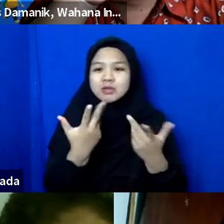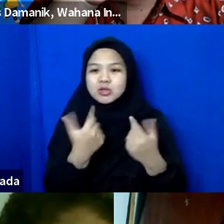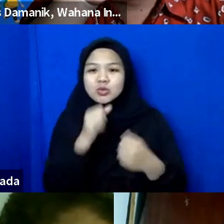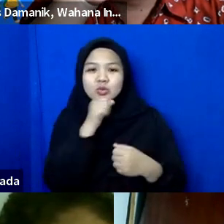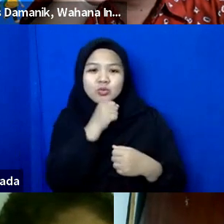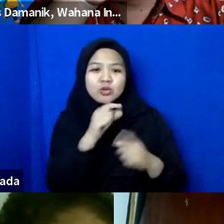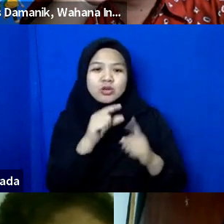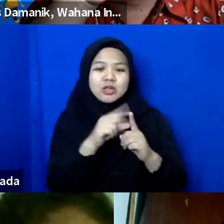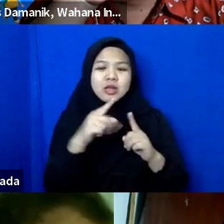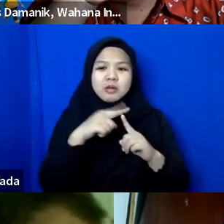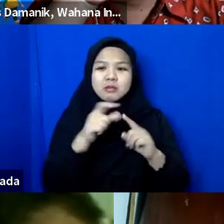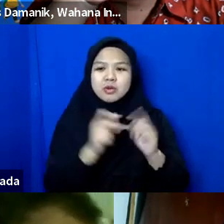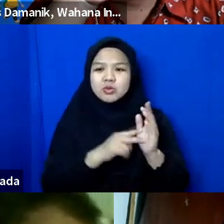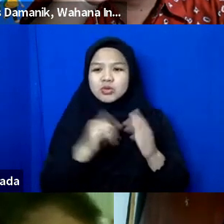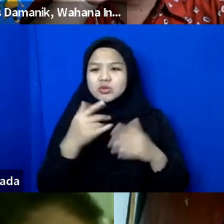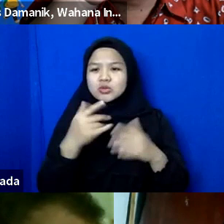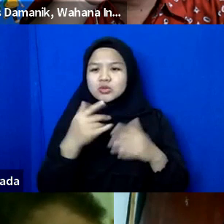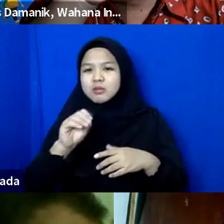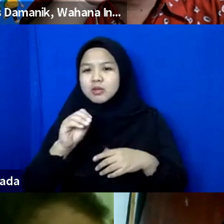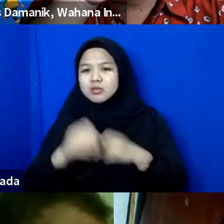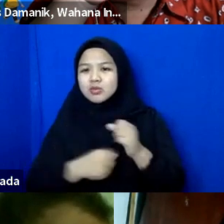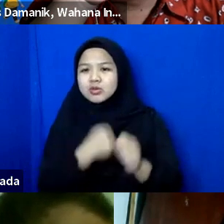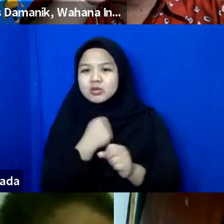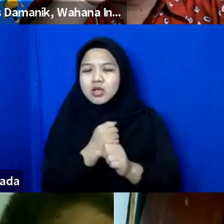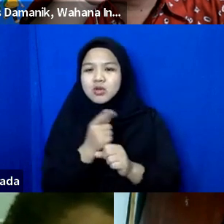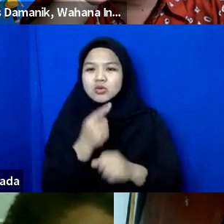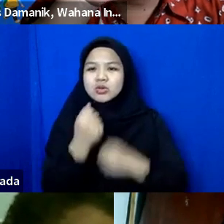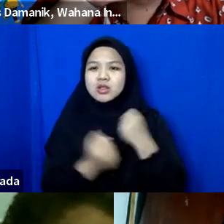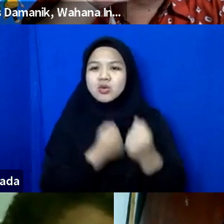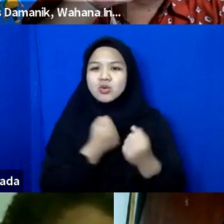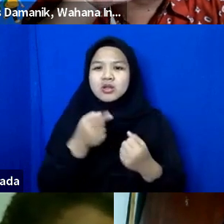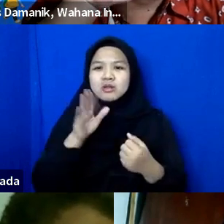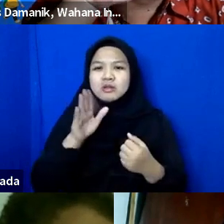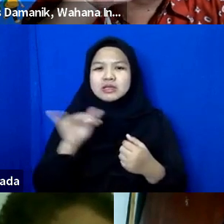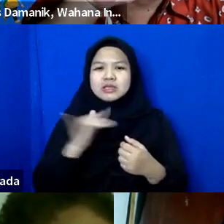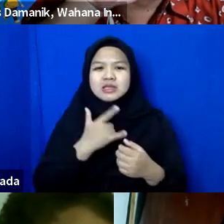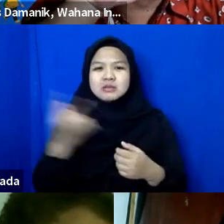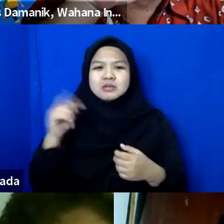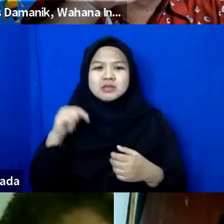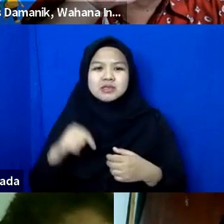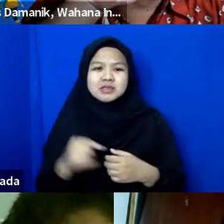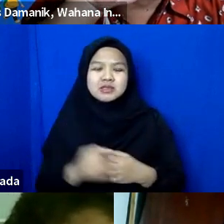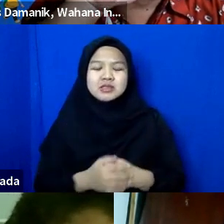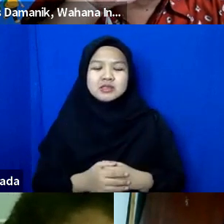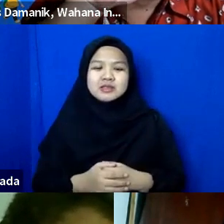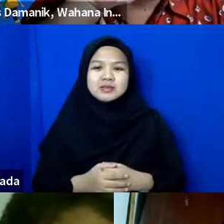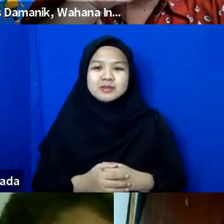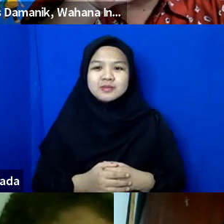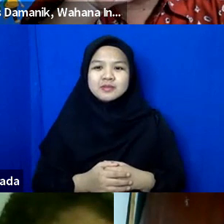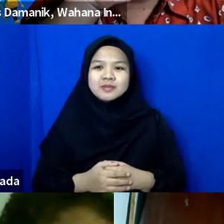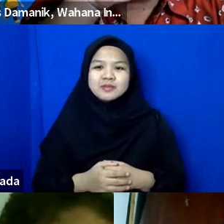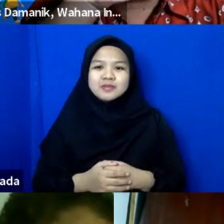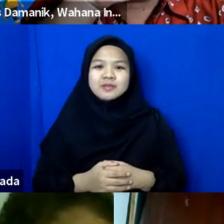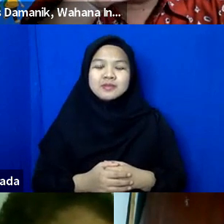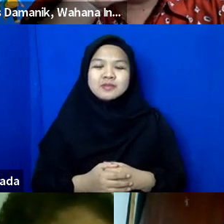usianya pertuni saja sudah 40 tahun itu itu dilakukan masih begini-begini yang juga